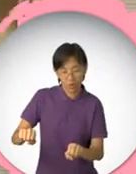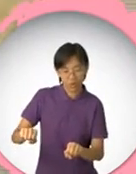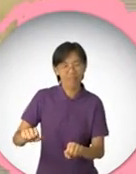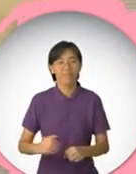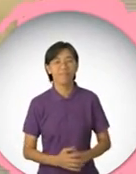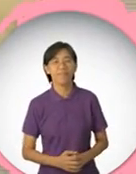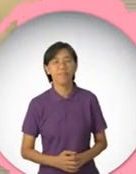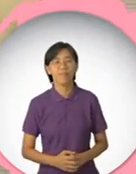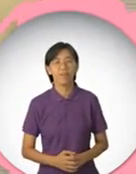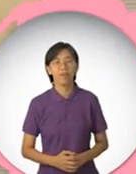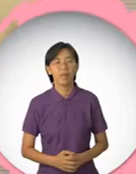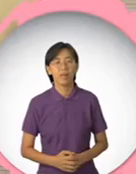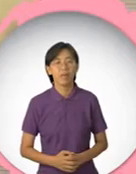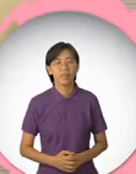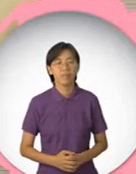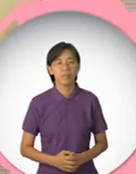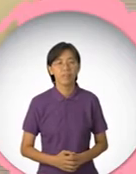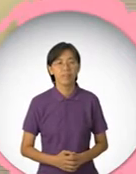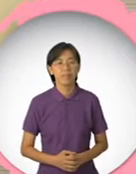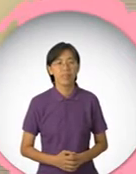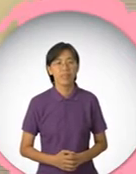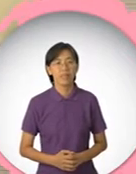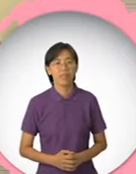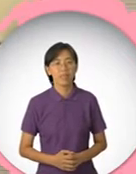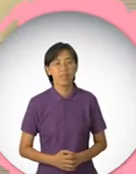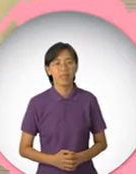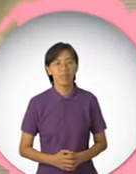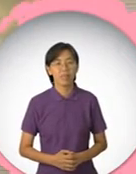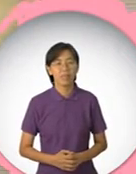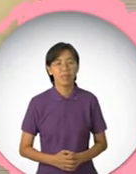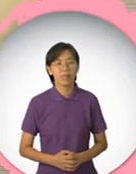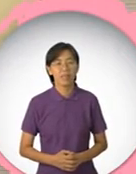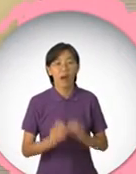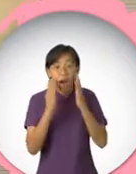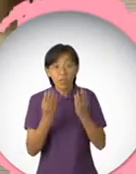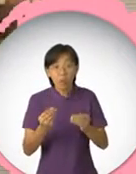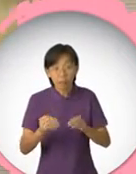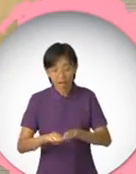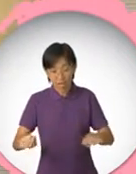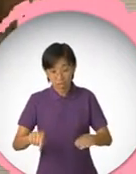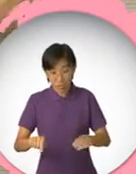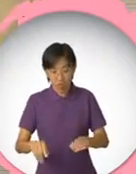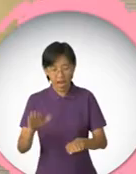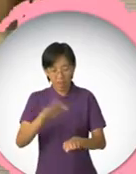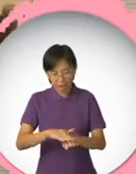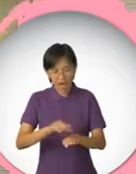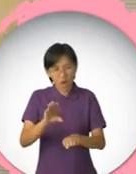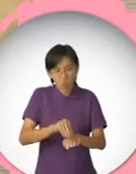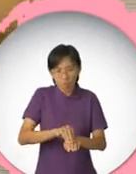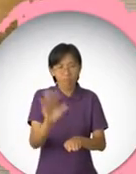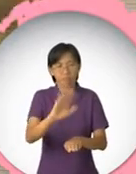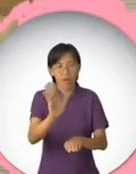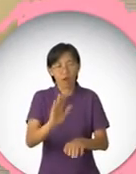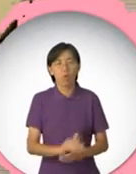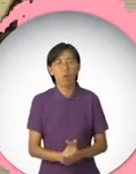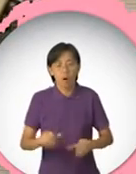ค่ะข้อควรระวังคืออย่าให้มันติดโต๊ะค่ะเพราะว่าเดี๋ยวเนอร์พลาสติกมาการีนนะคะมันจะติดกับโต๊ะแล้วทำ